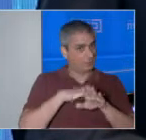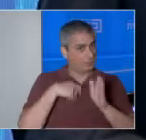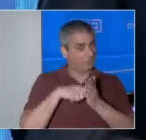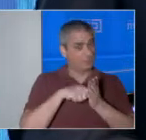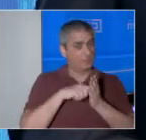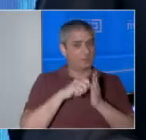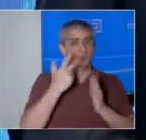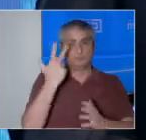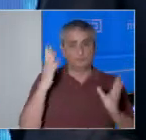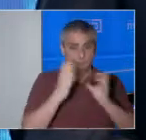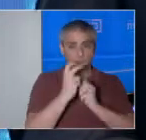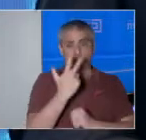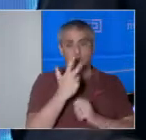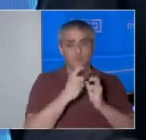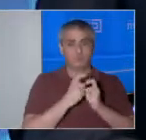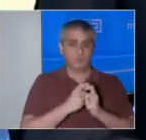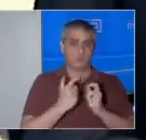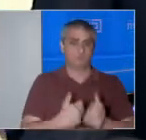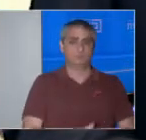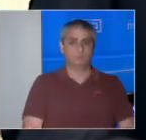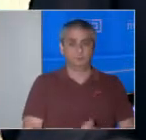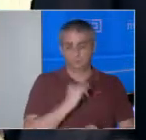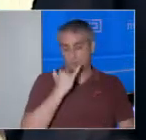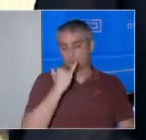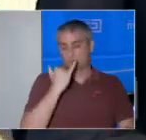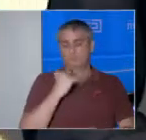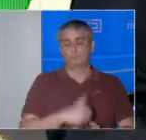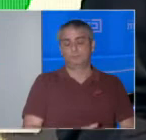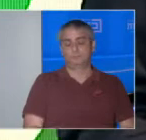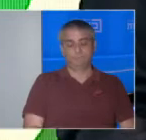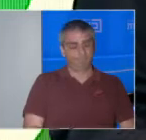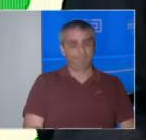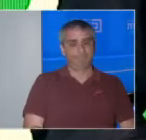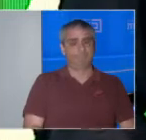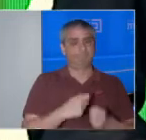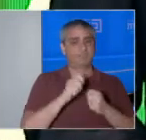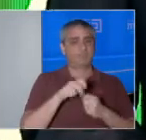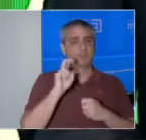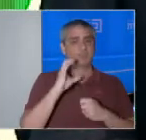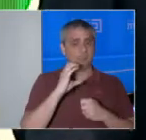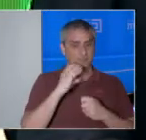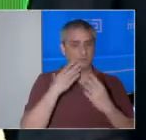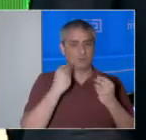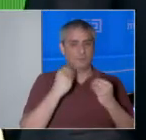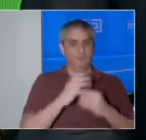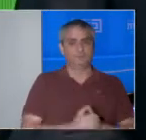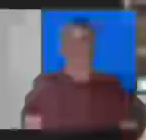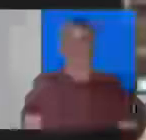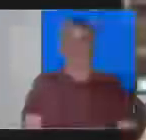כן, לשלוש מפלגות. נכון, נכון. כן. חבר הכנסת עופר כסיף, תודה רבה